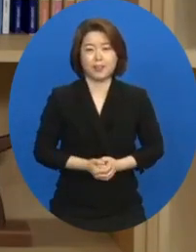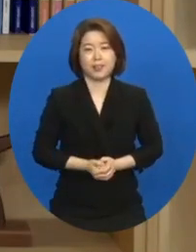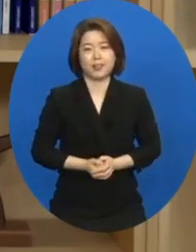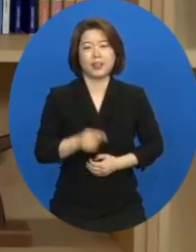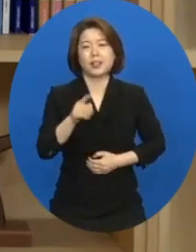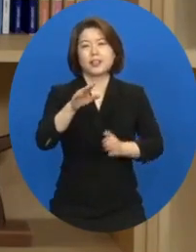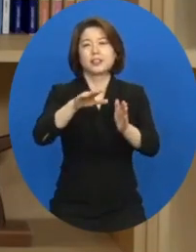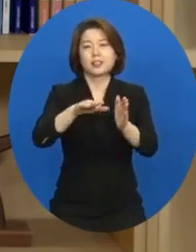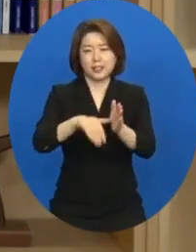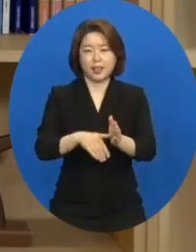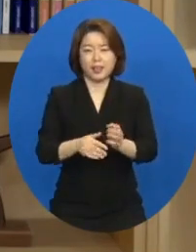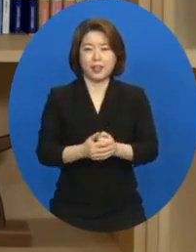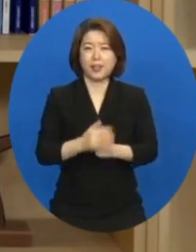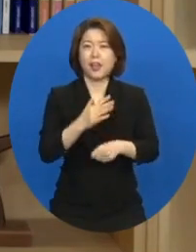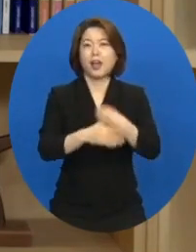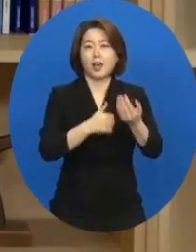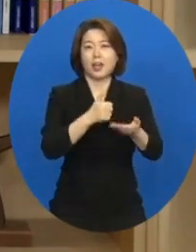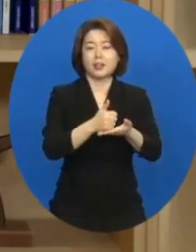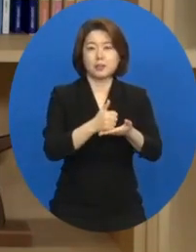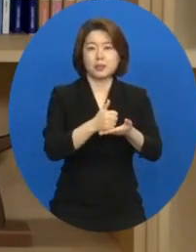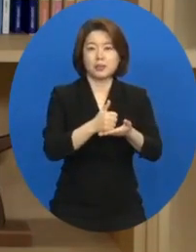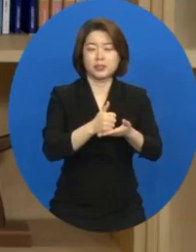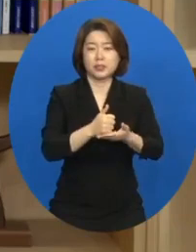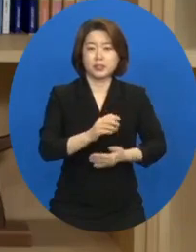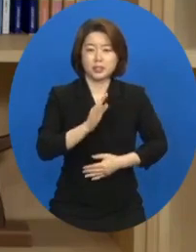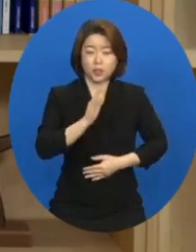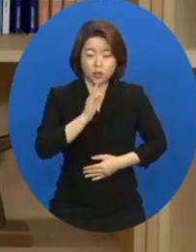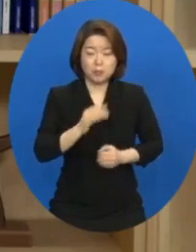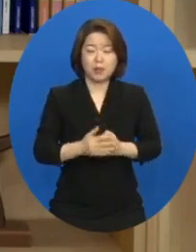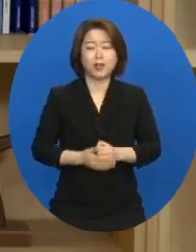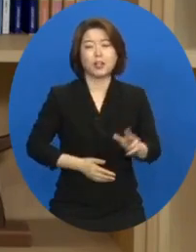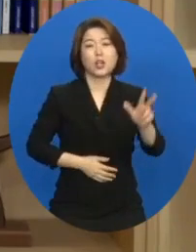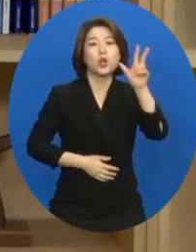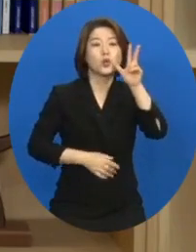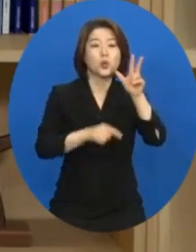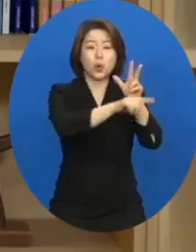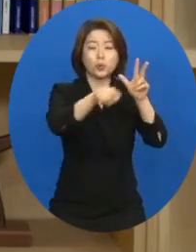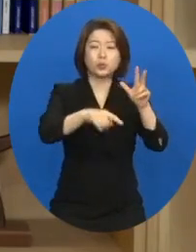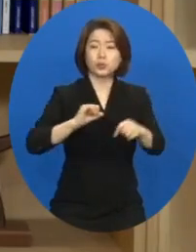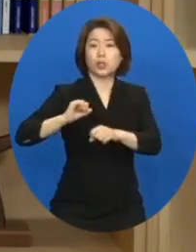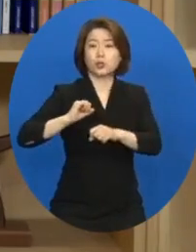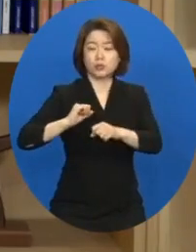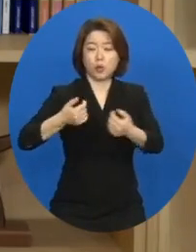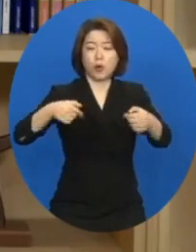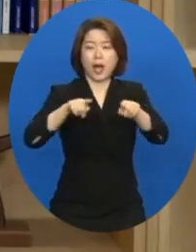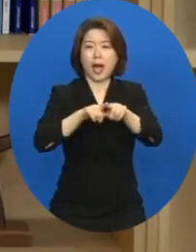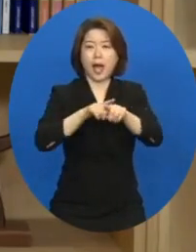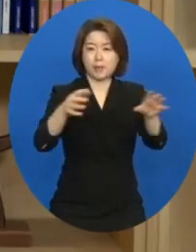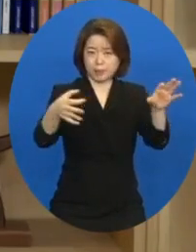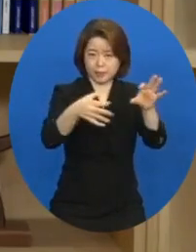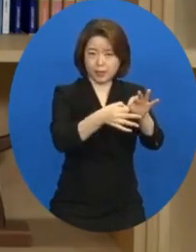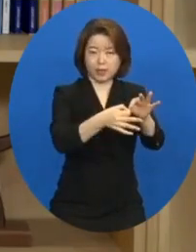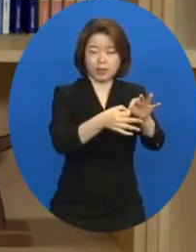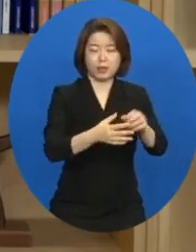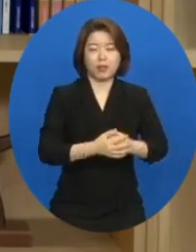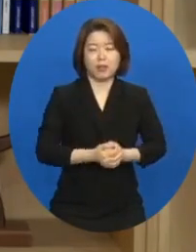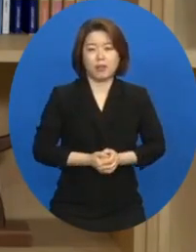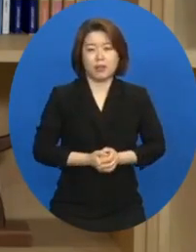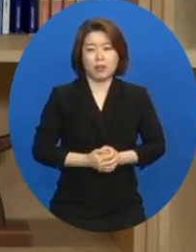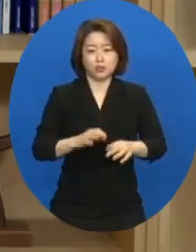그때 하나님께서는 정말 여호수아 군대 와 함께 해주셨습니다 놀라운 기적적인